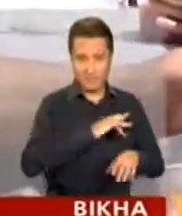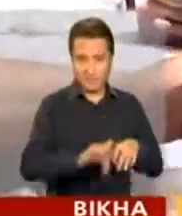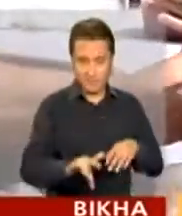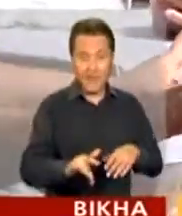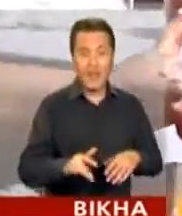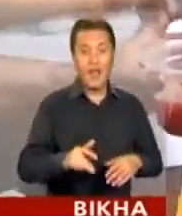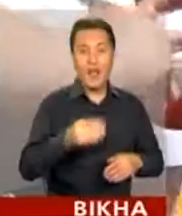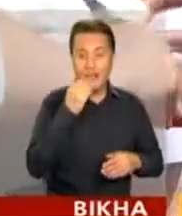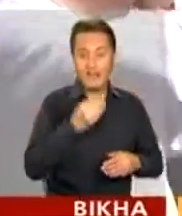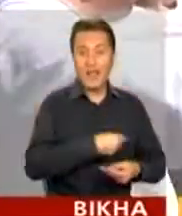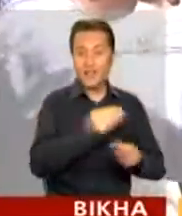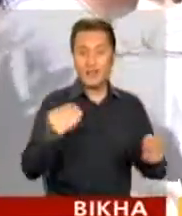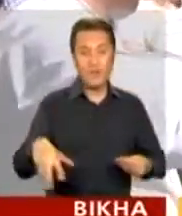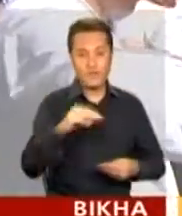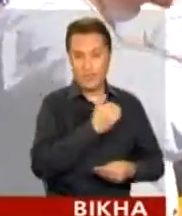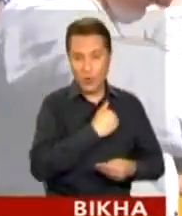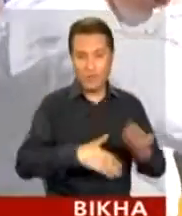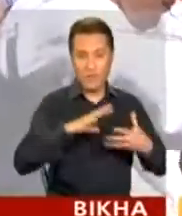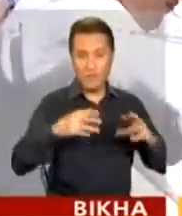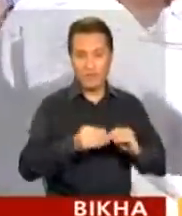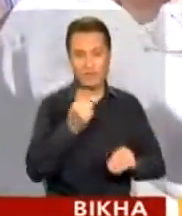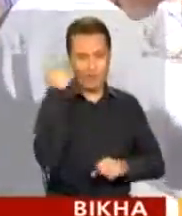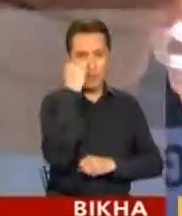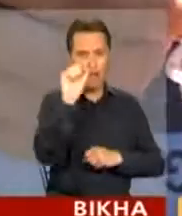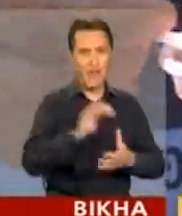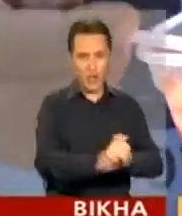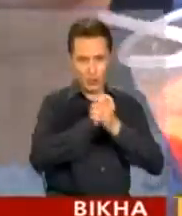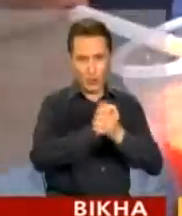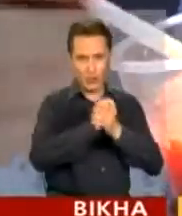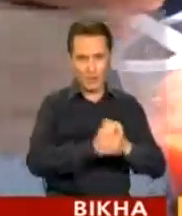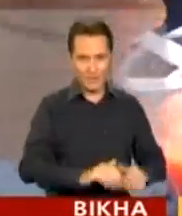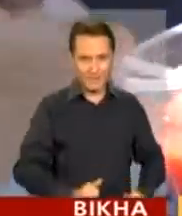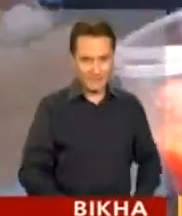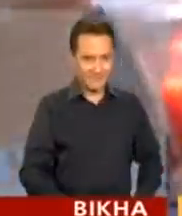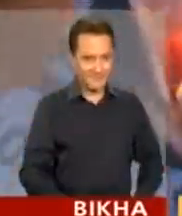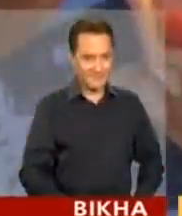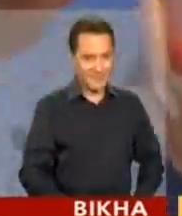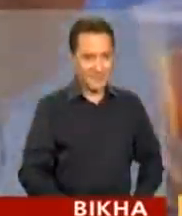роздають усім охочим. У підсумку, як завжди, перемогла дружба. Павлина Василенко, Олег Жданов, програма «Вікна», СТБ.